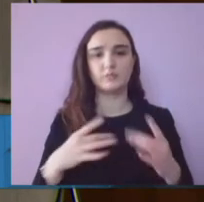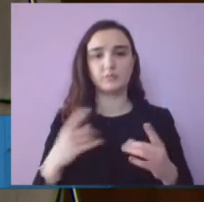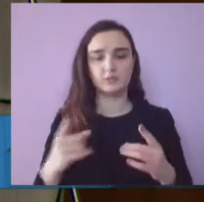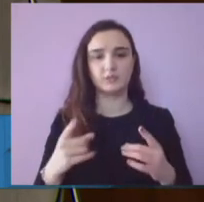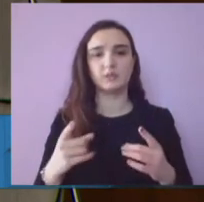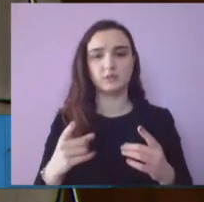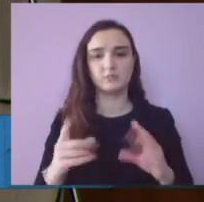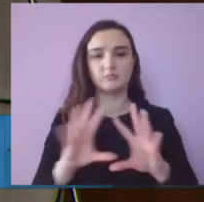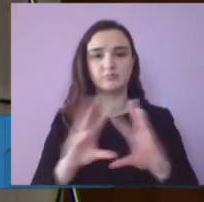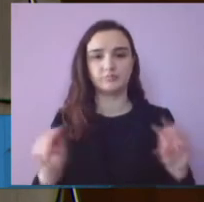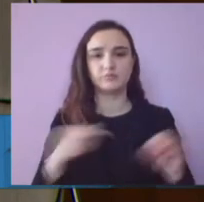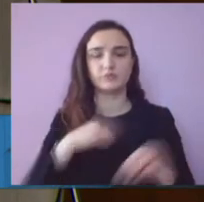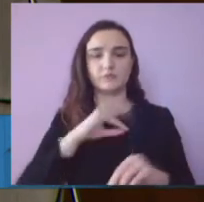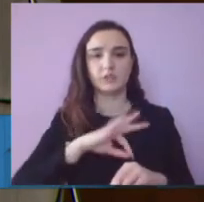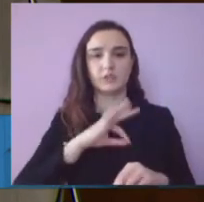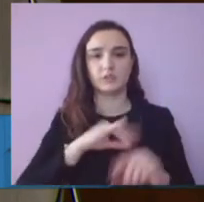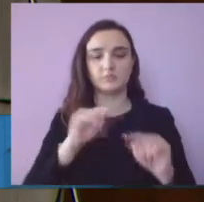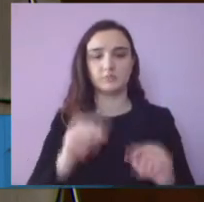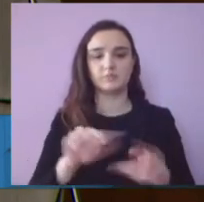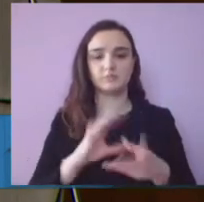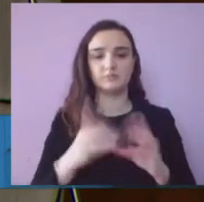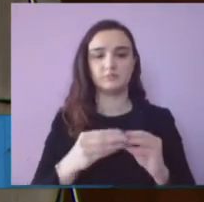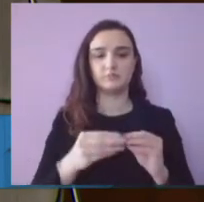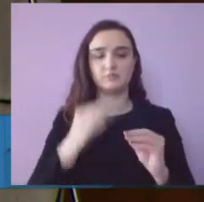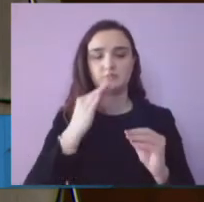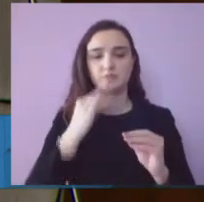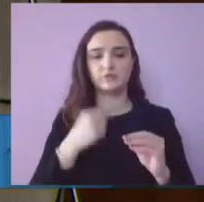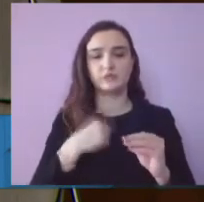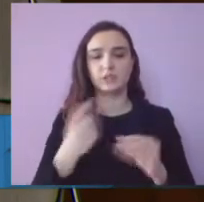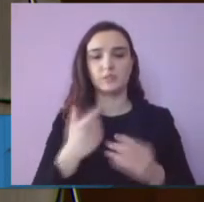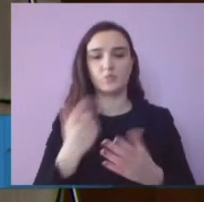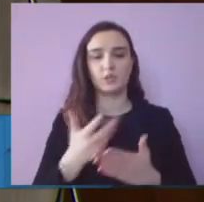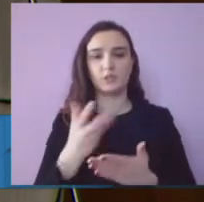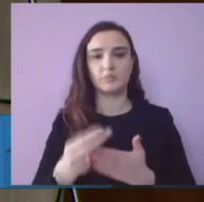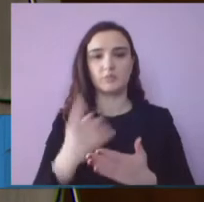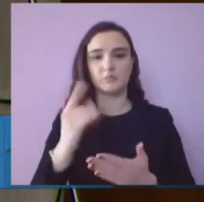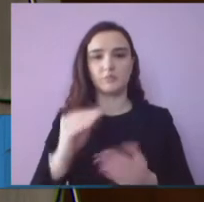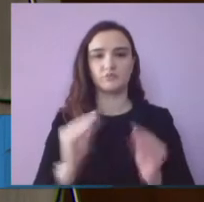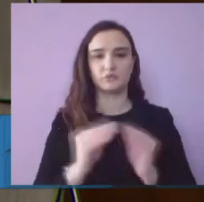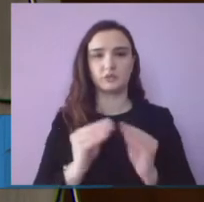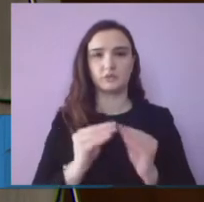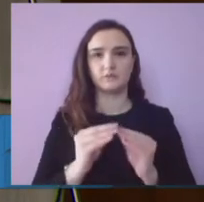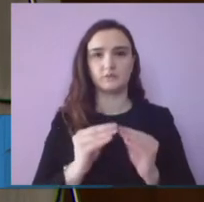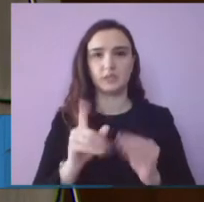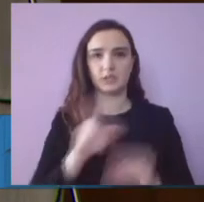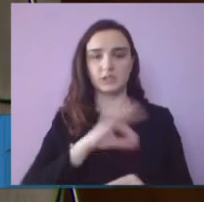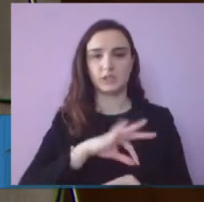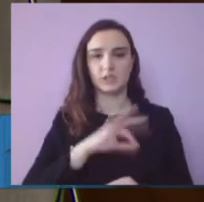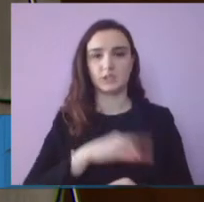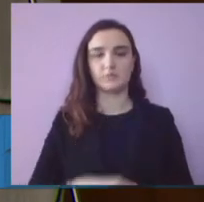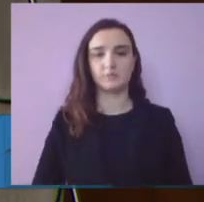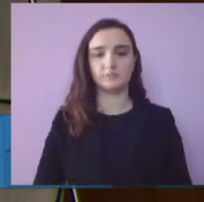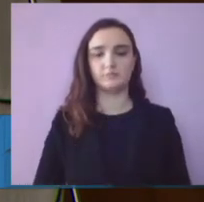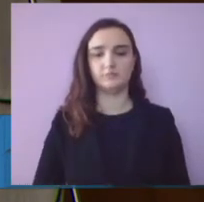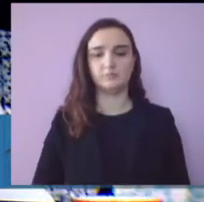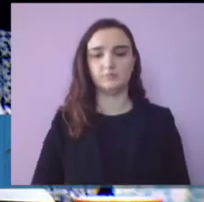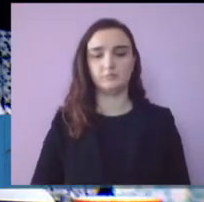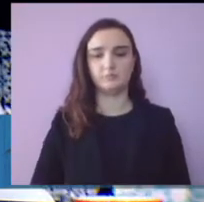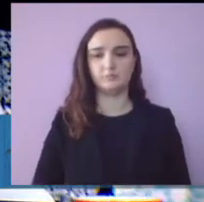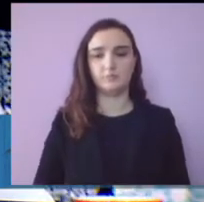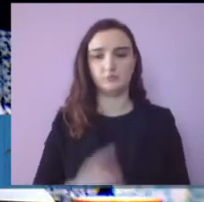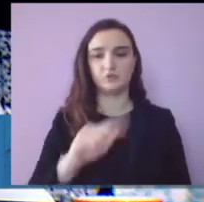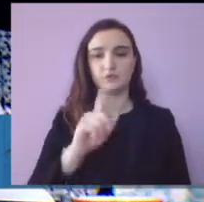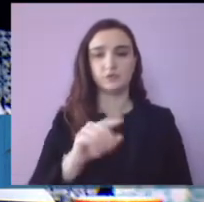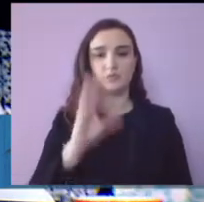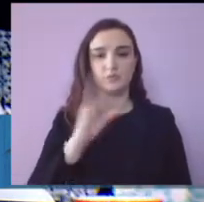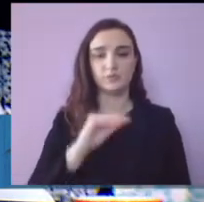გასანეიტრალებლადაც ვიყენებთ ამას. მე უკვე ჩვენ გადამოკიდებლად ბავშვი იგივე გზას იყენებს. ქრისტე, ერთი შეკითხვას მოვასწროთ. დიახ,